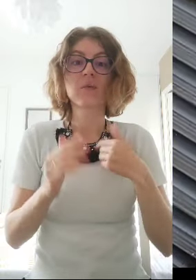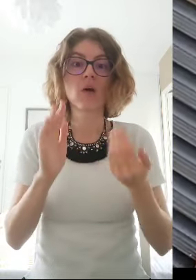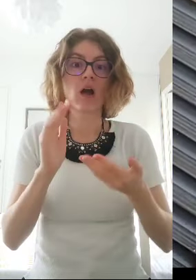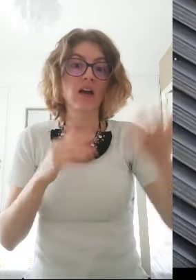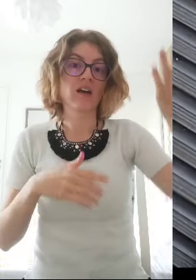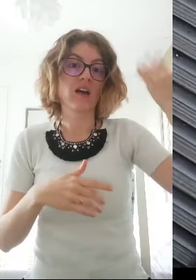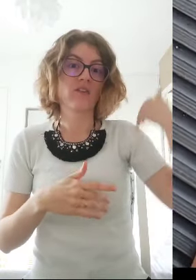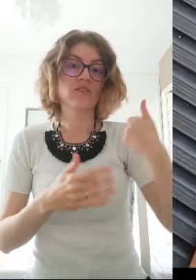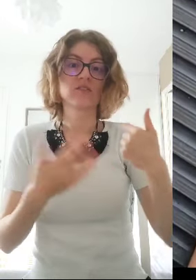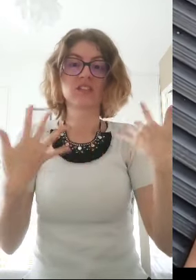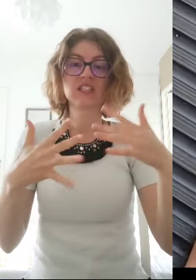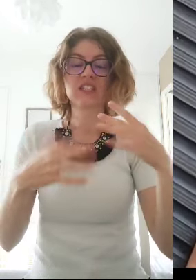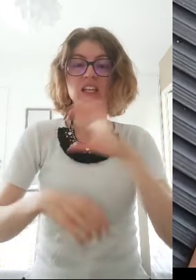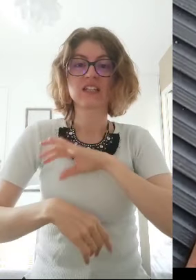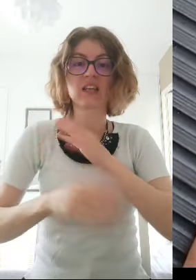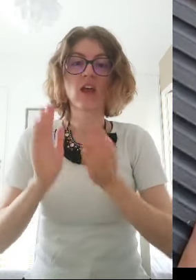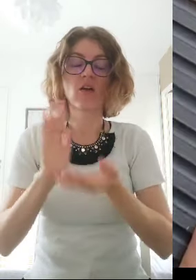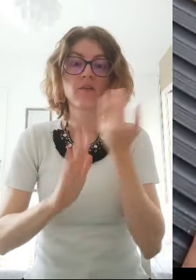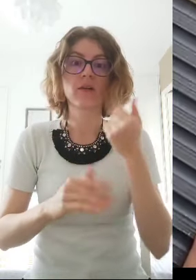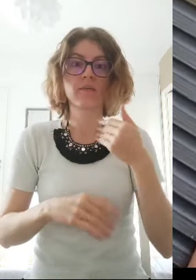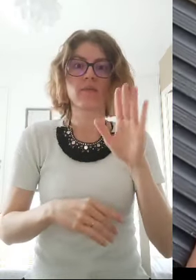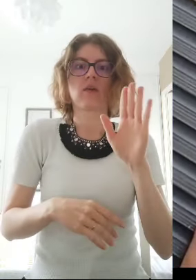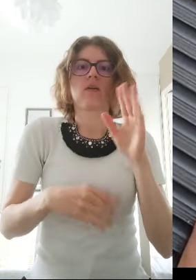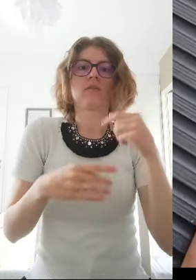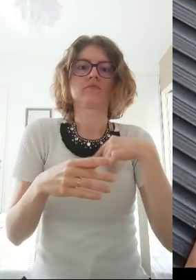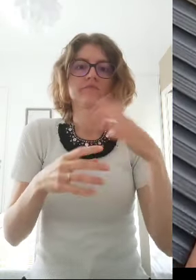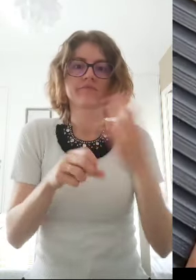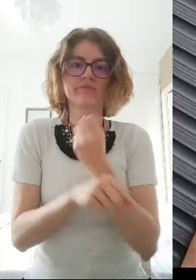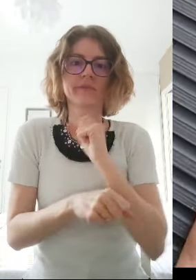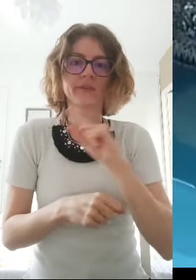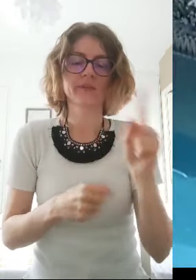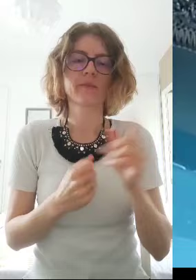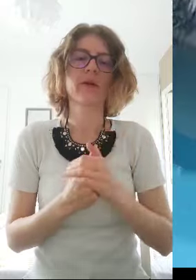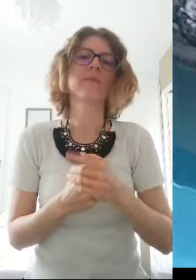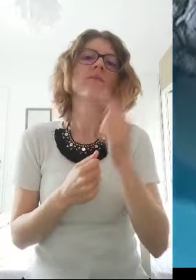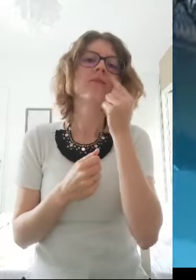à enlever. Donc, je vais essayer dans un premier temps avec le pad.